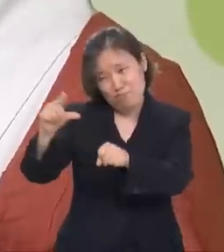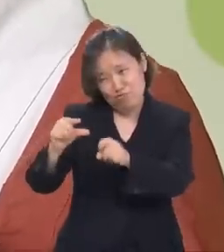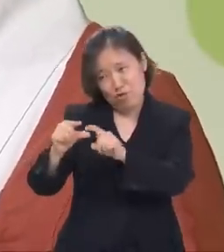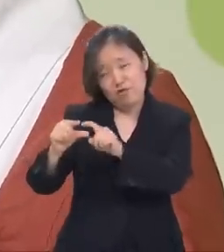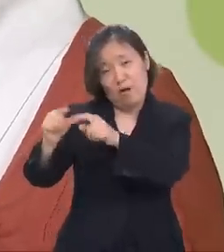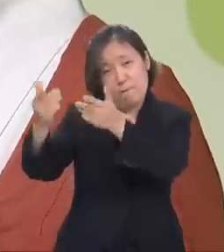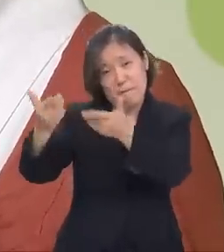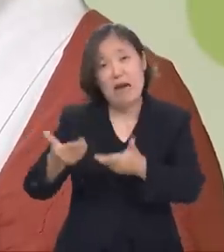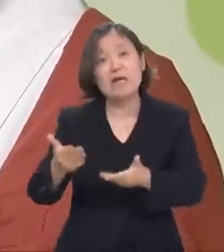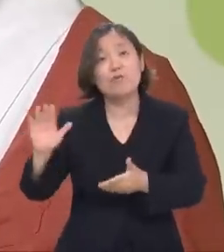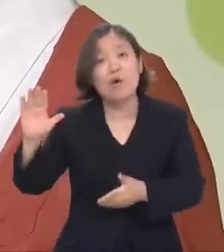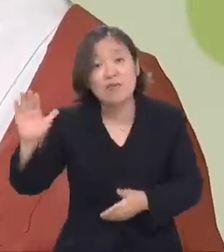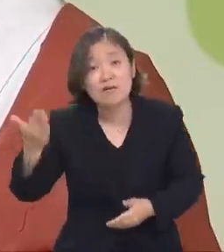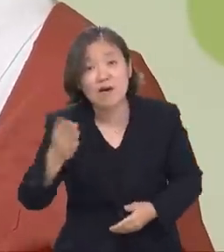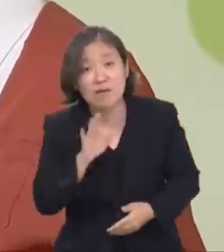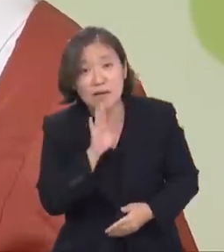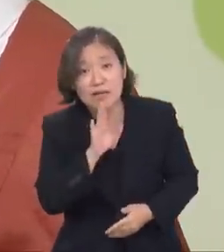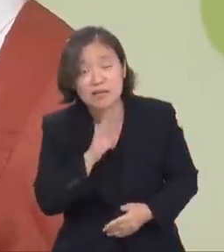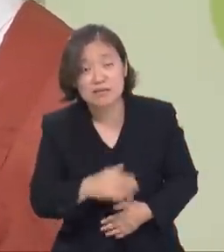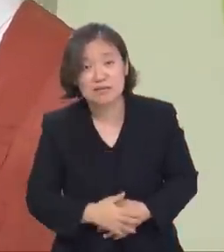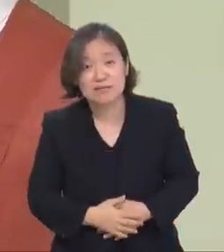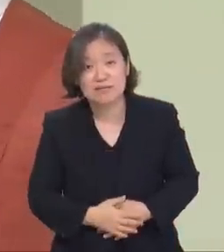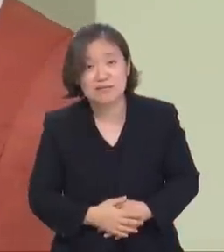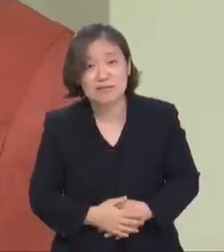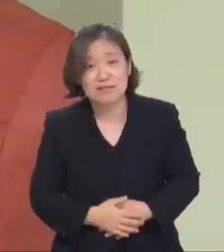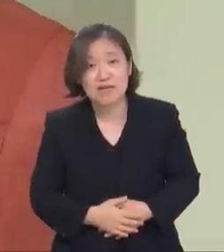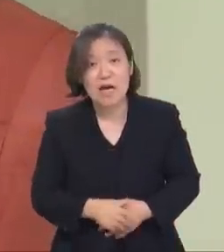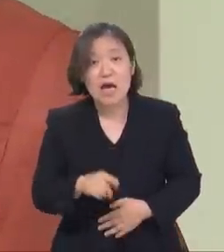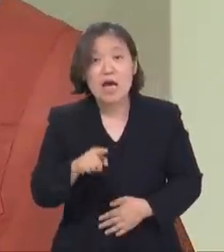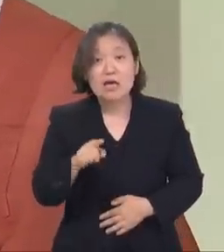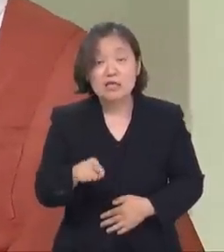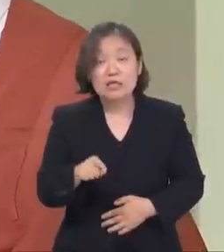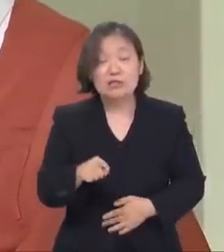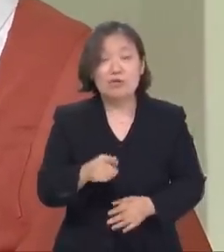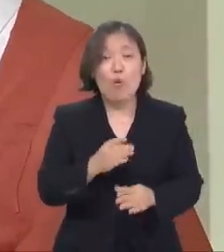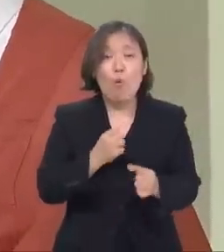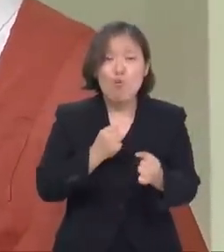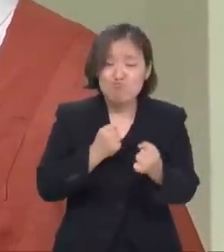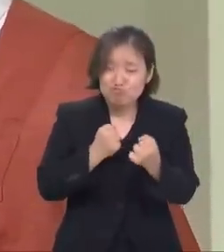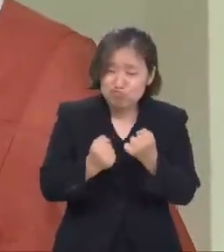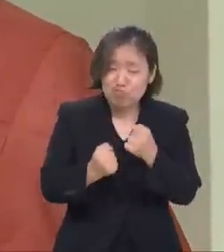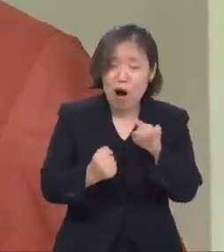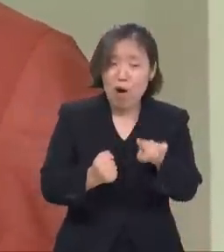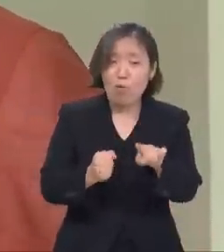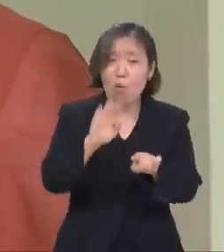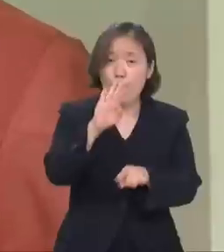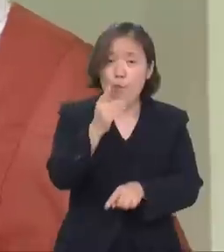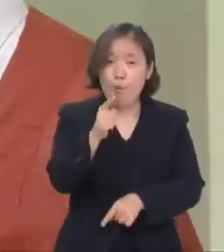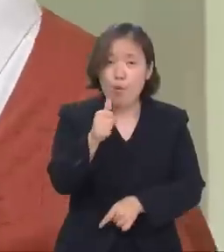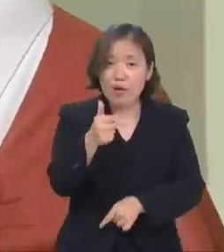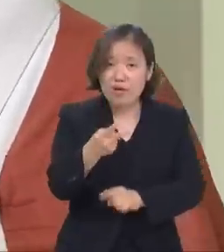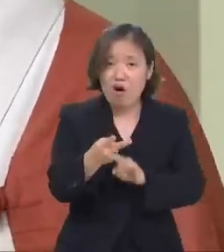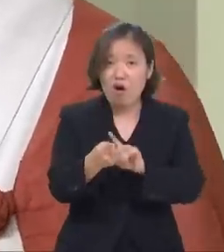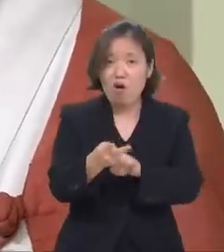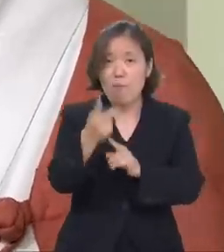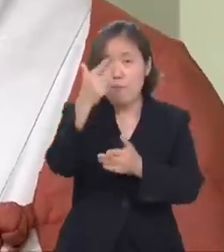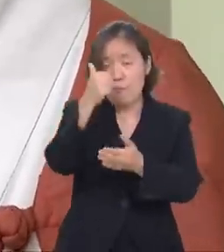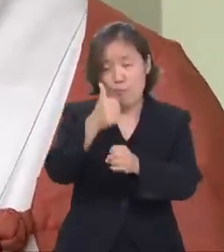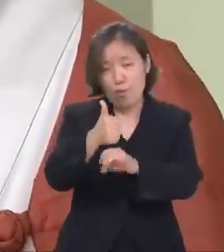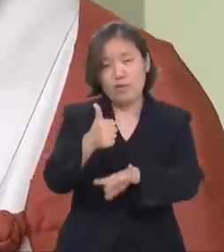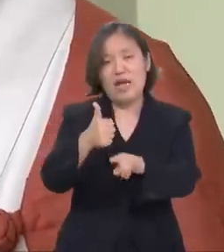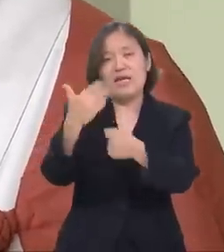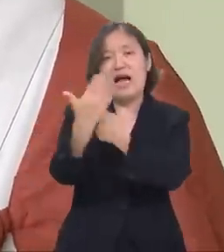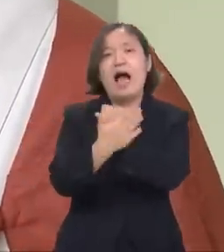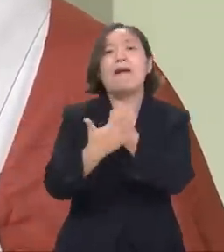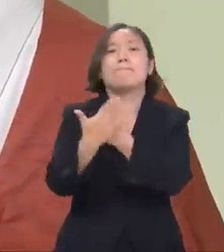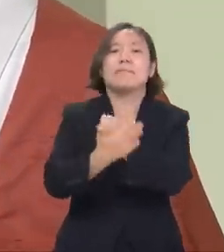받는 그 고통을 받는 와중에서도 보현보살님의 가피로 그와 같이 빨리 구제받을